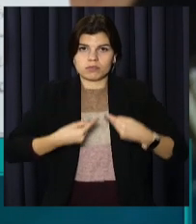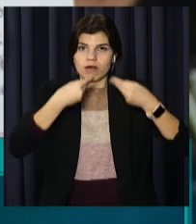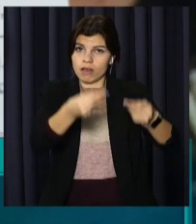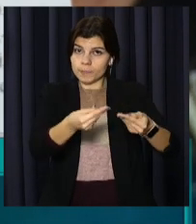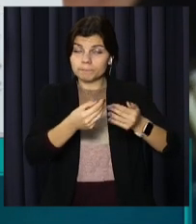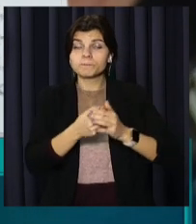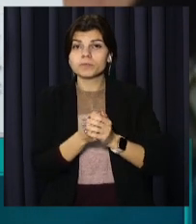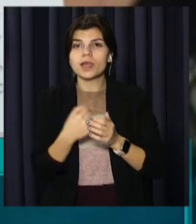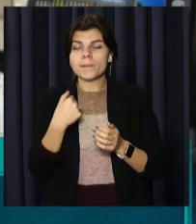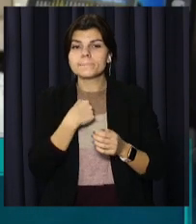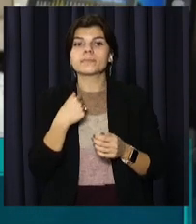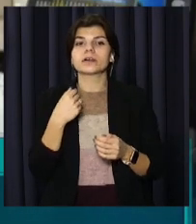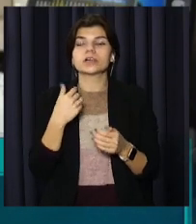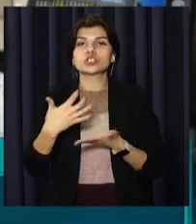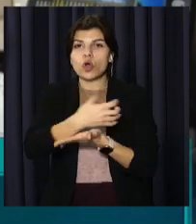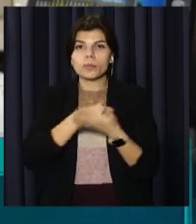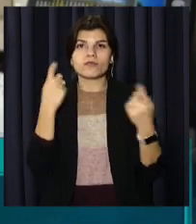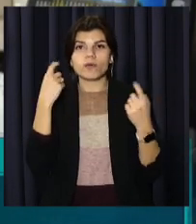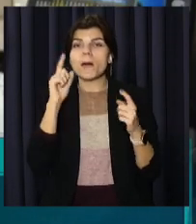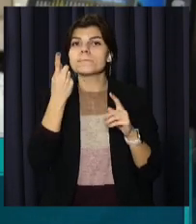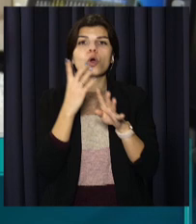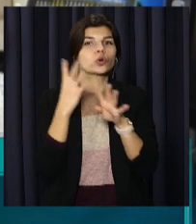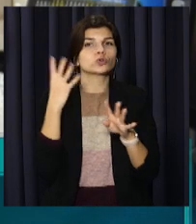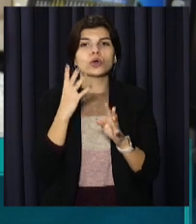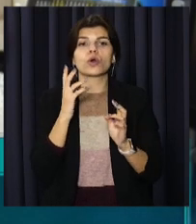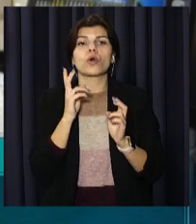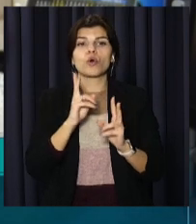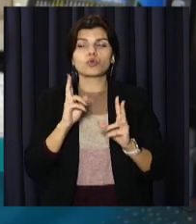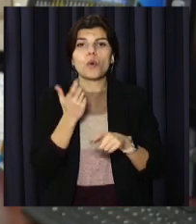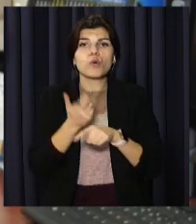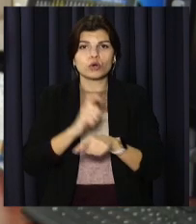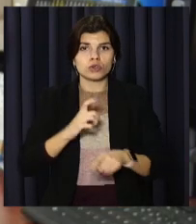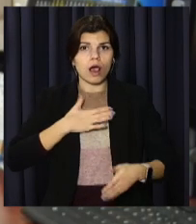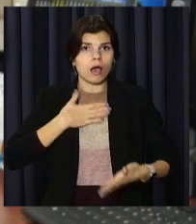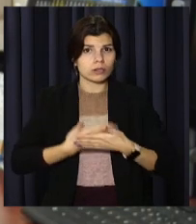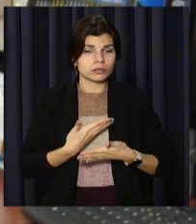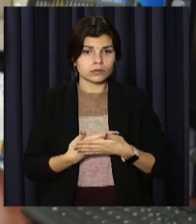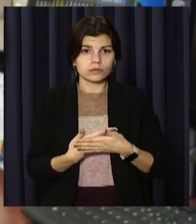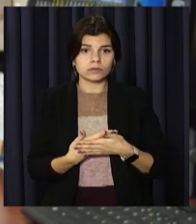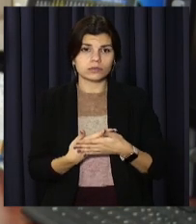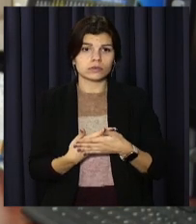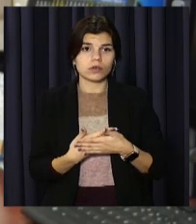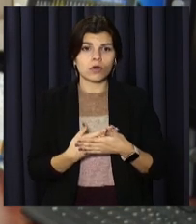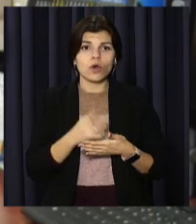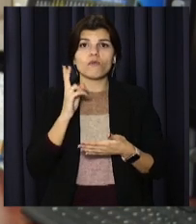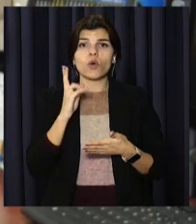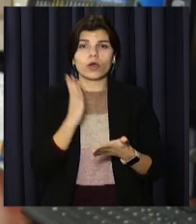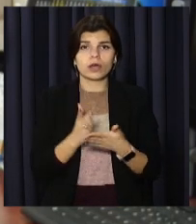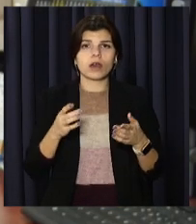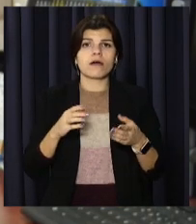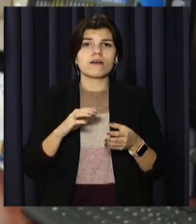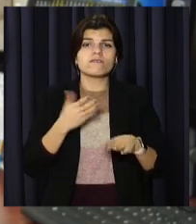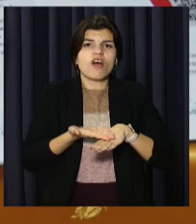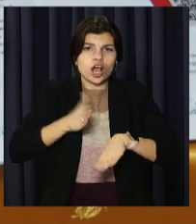Ми зібрали інформацію, в першу чергу, хто більш активний і у кого є такі